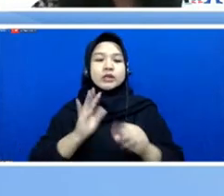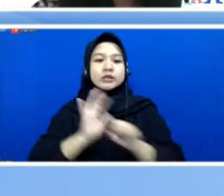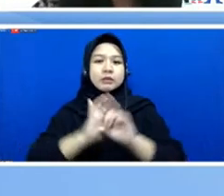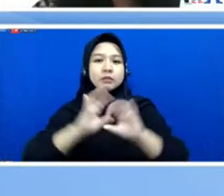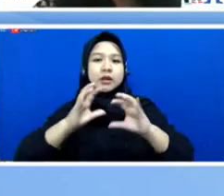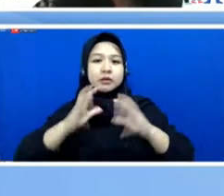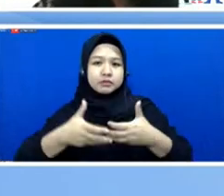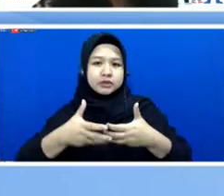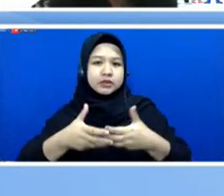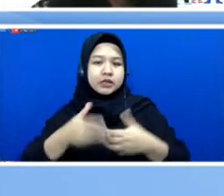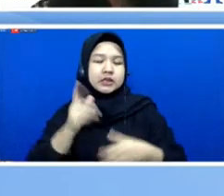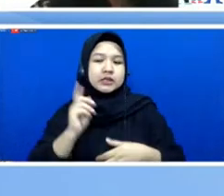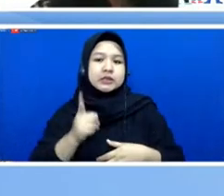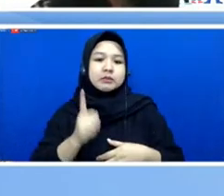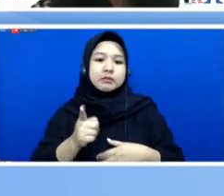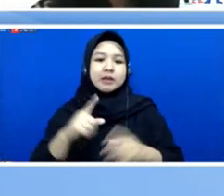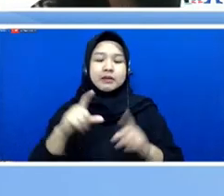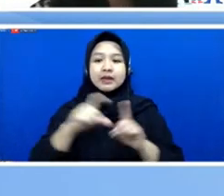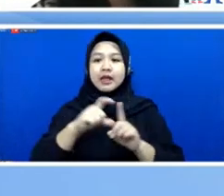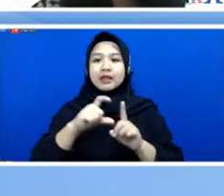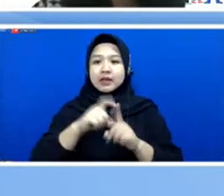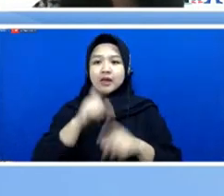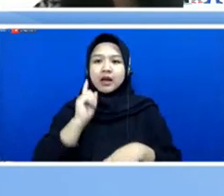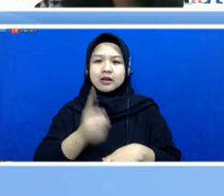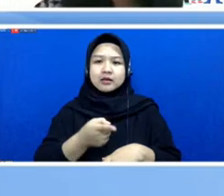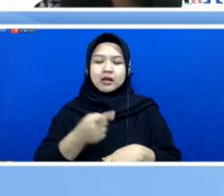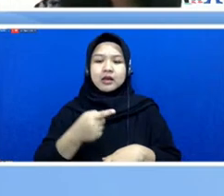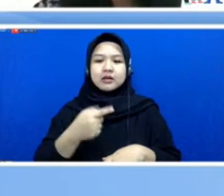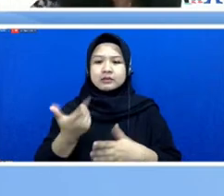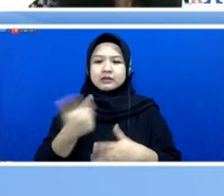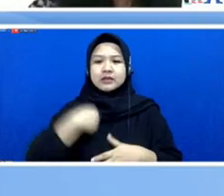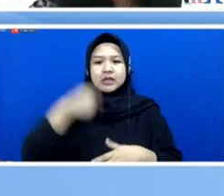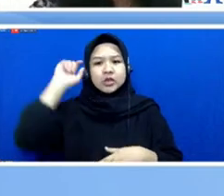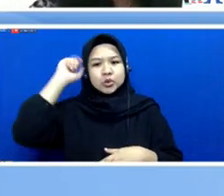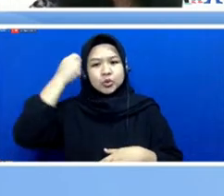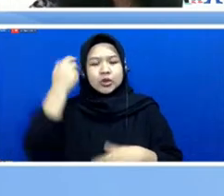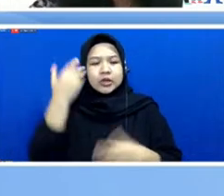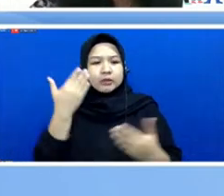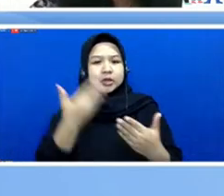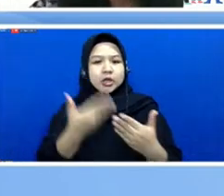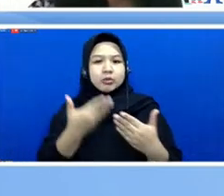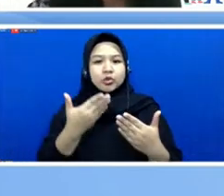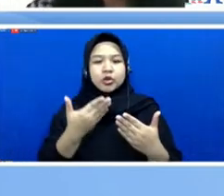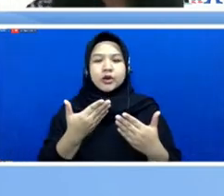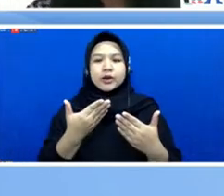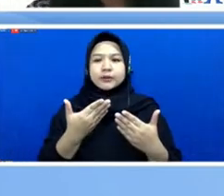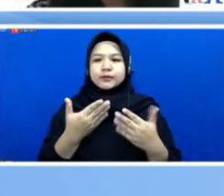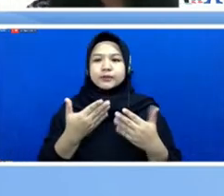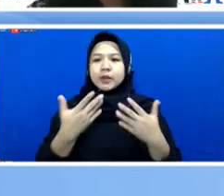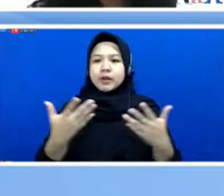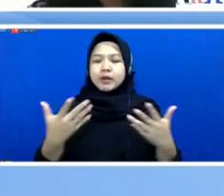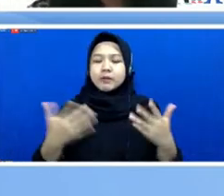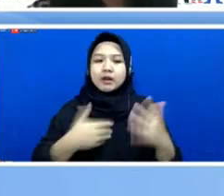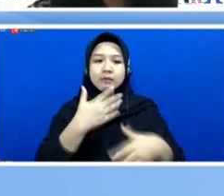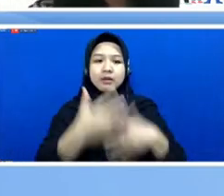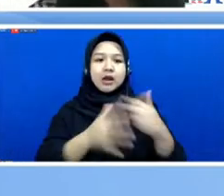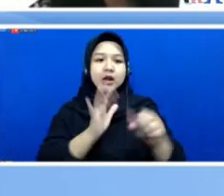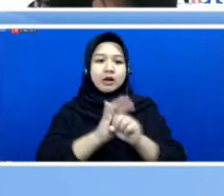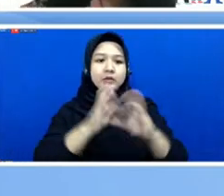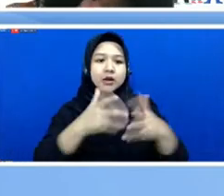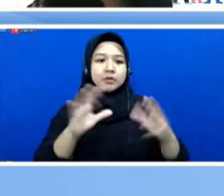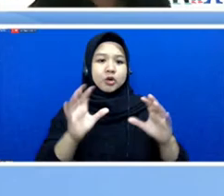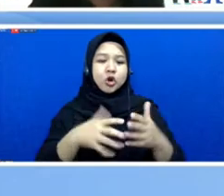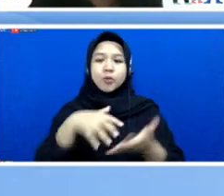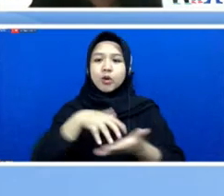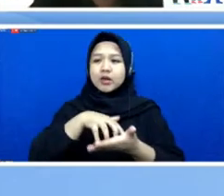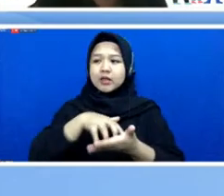Karena berdasarkan data-data yang ada, ini saya sulit sekali menemukan bagaimana penanganan pandemi di kelompok rentan,